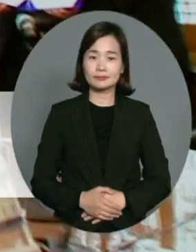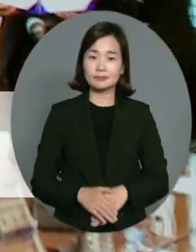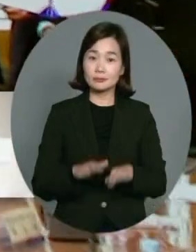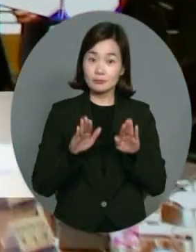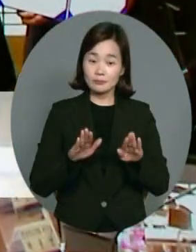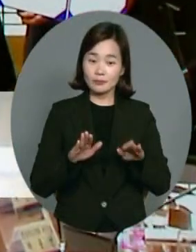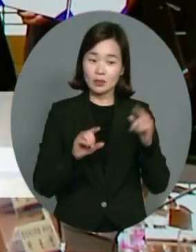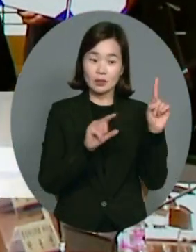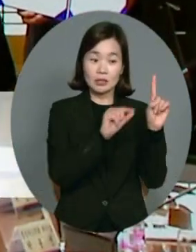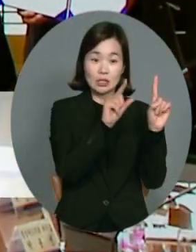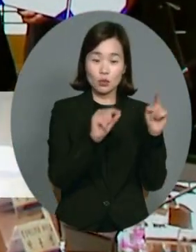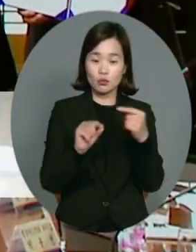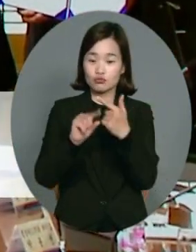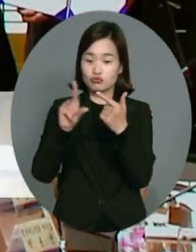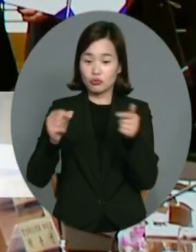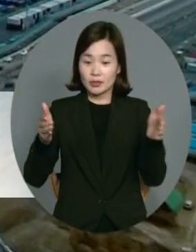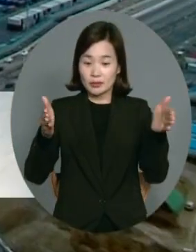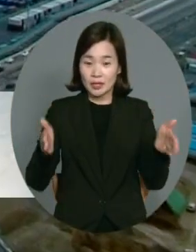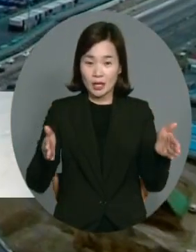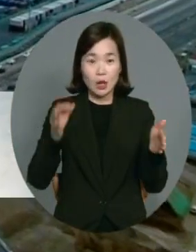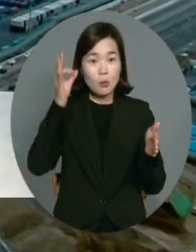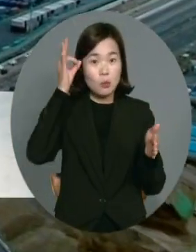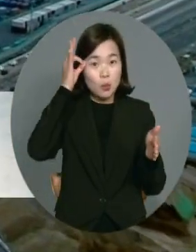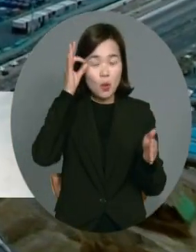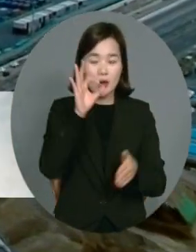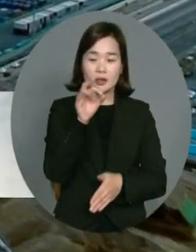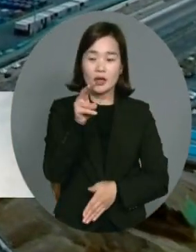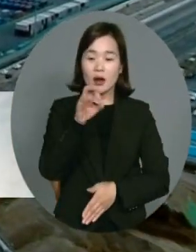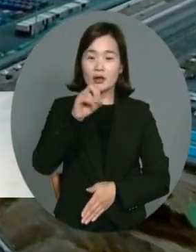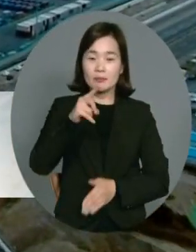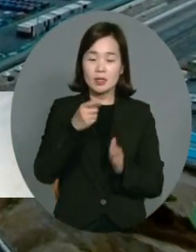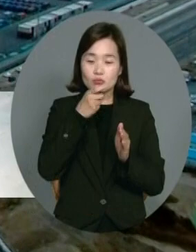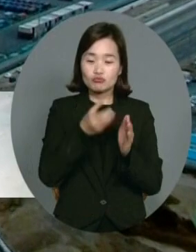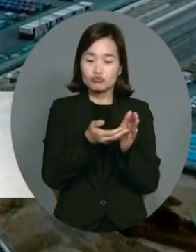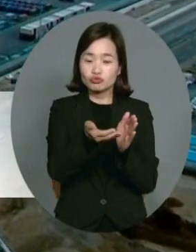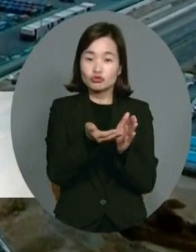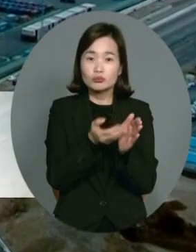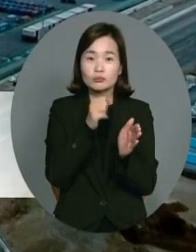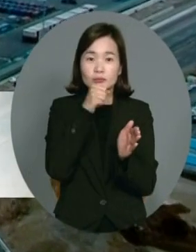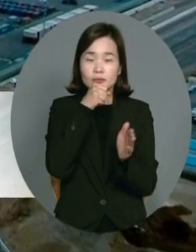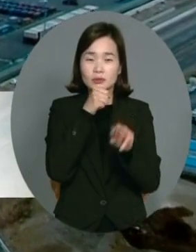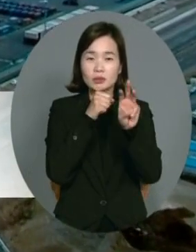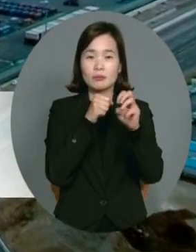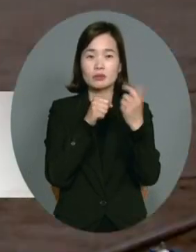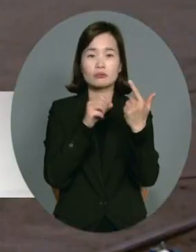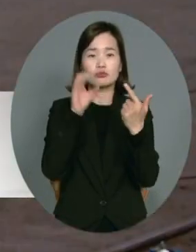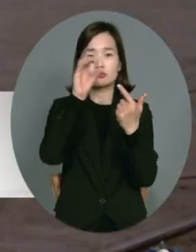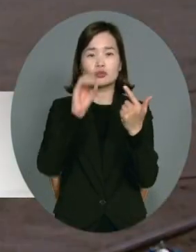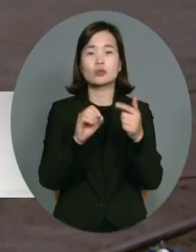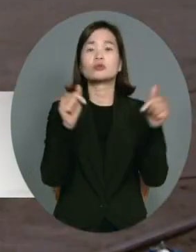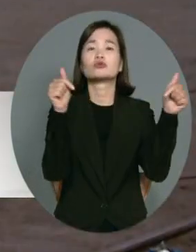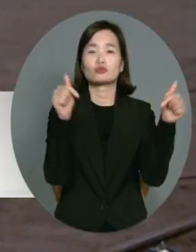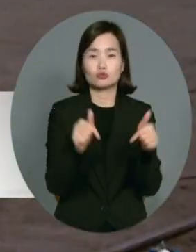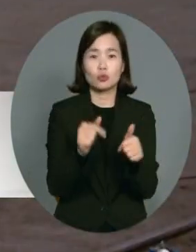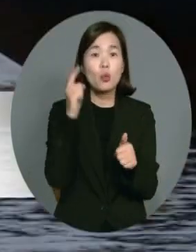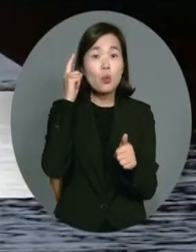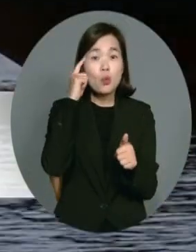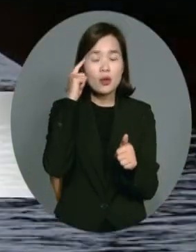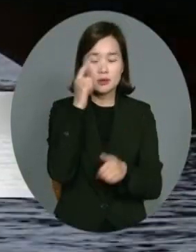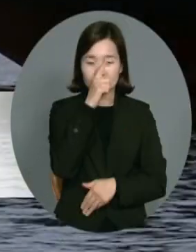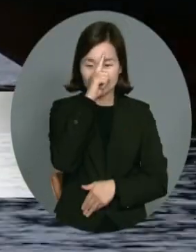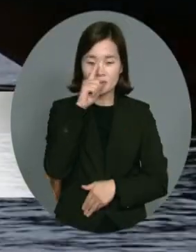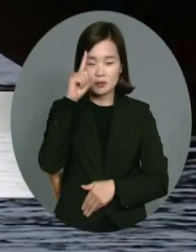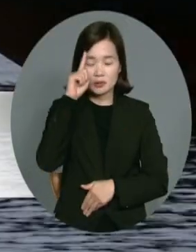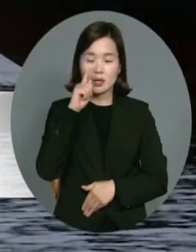올 상반기 포항 영일만항에 물동량은 지난해와 비교해 36%나 줄었습니다 러시아